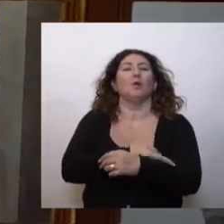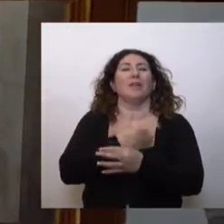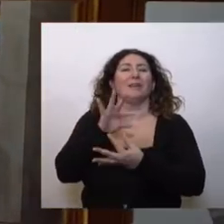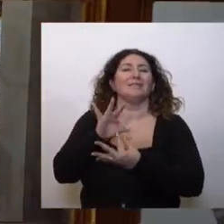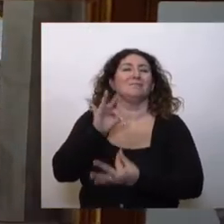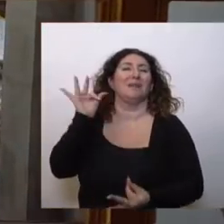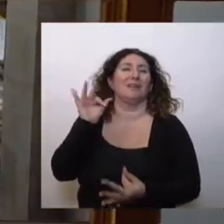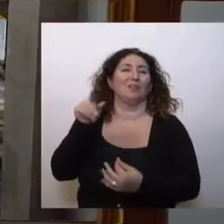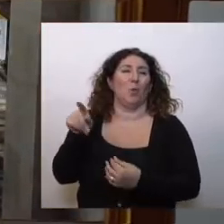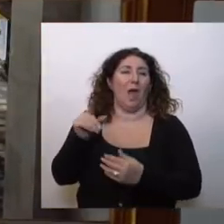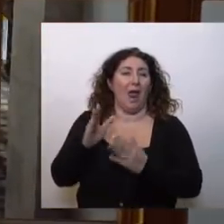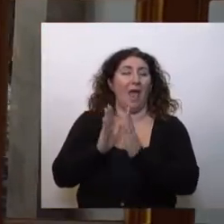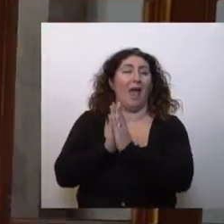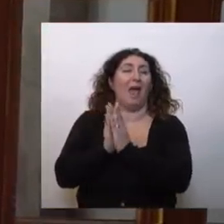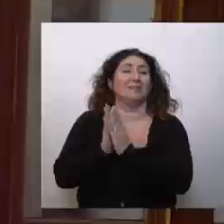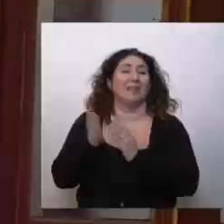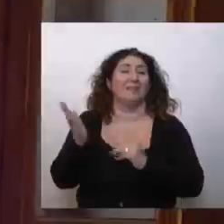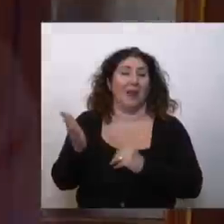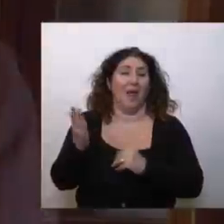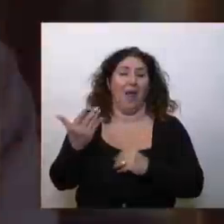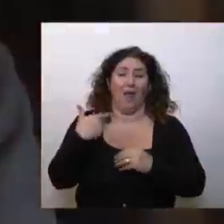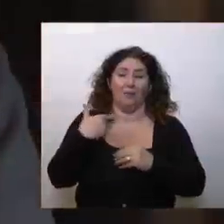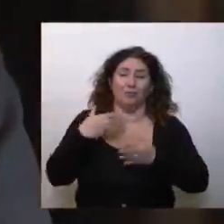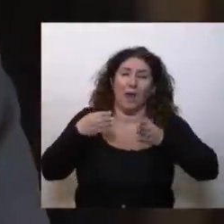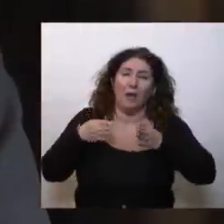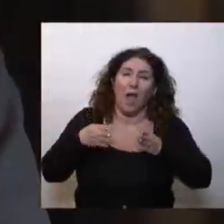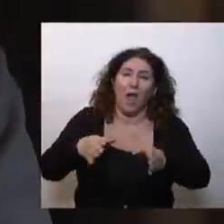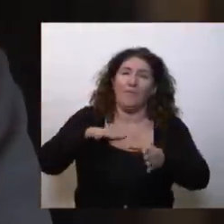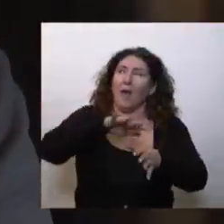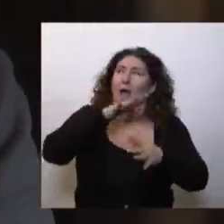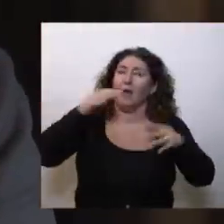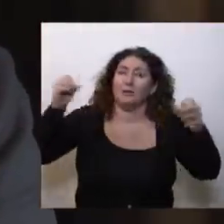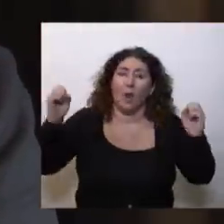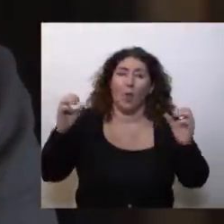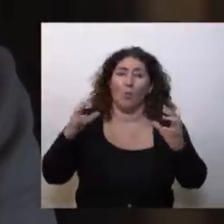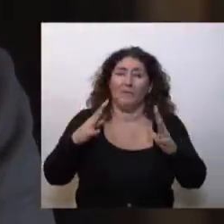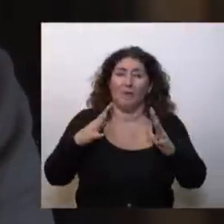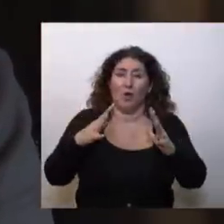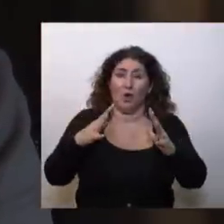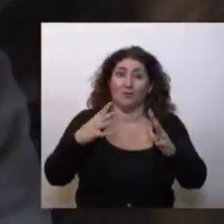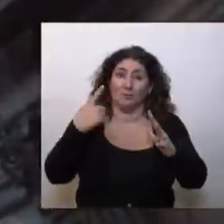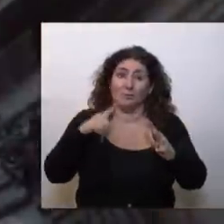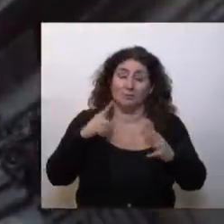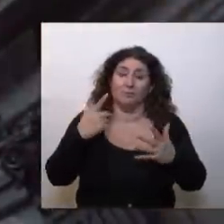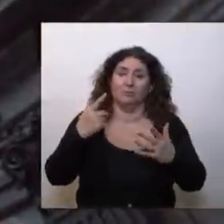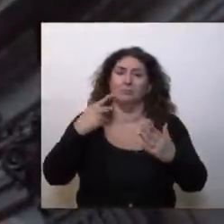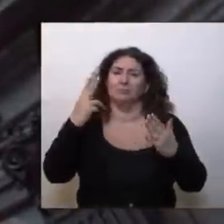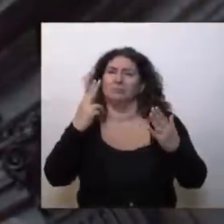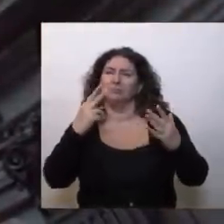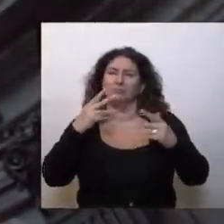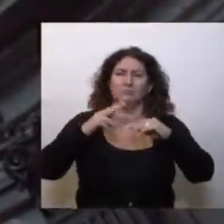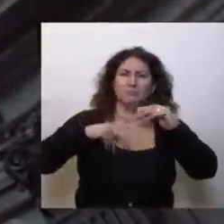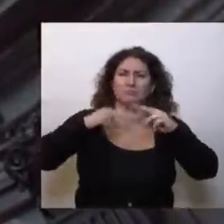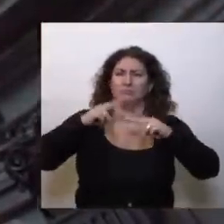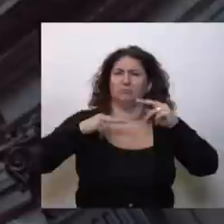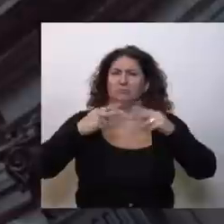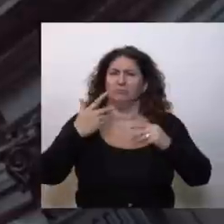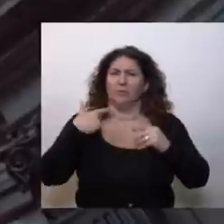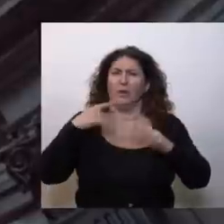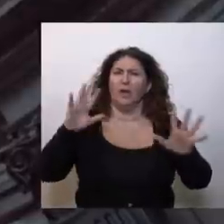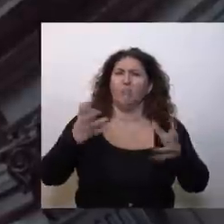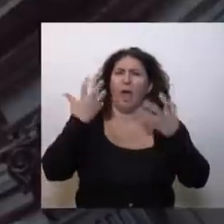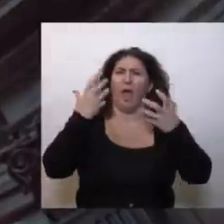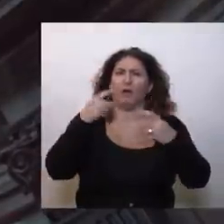sua grande luminosa navata. Uno dei capolavori del barocco perché la Cappella della Sindone è